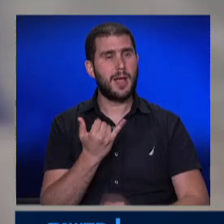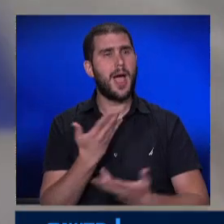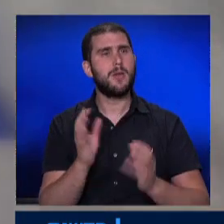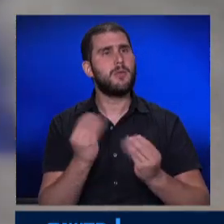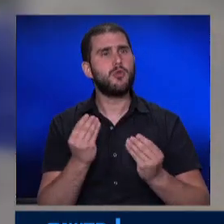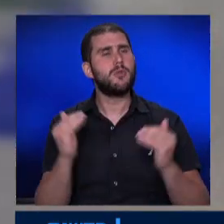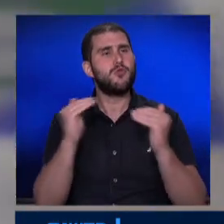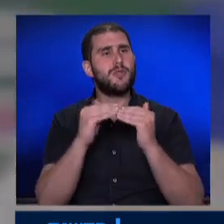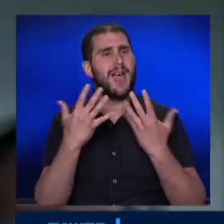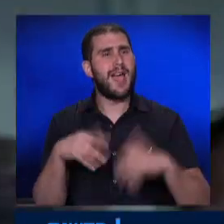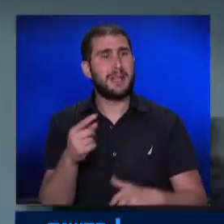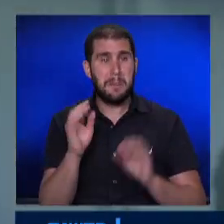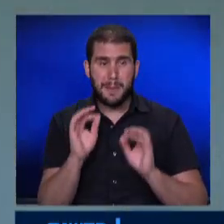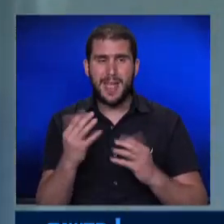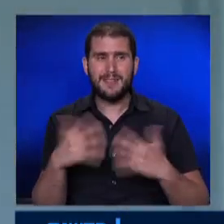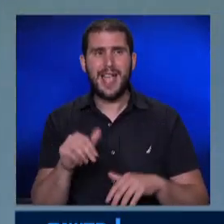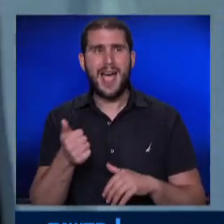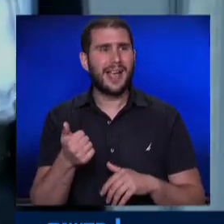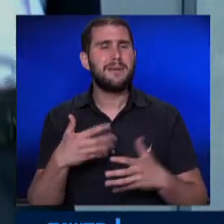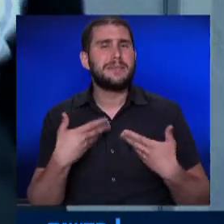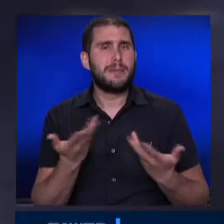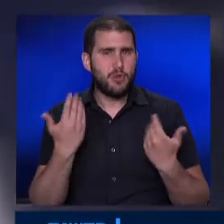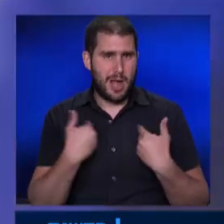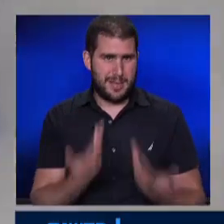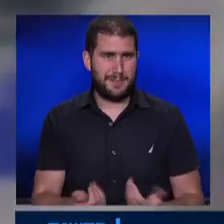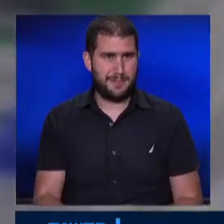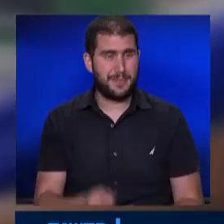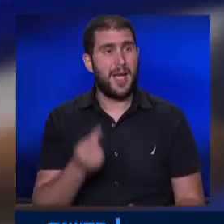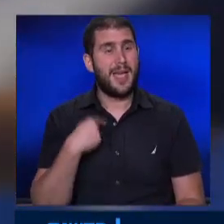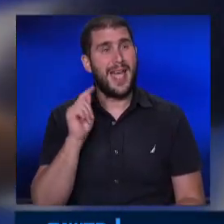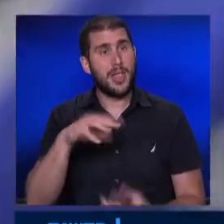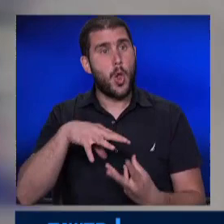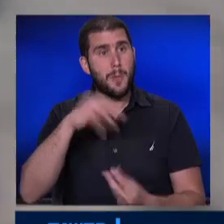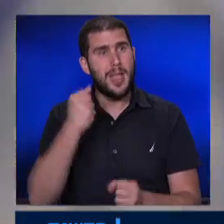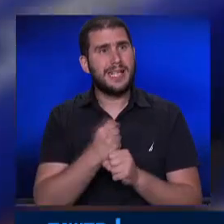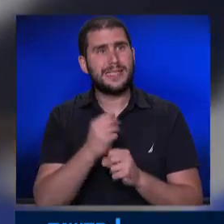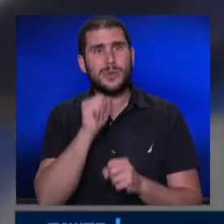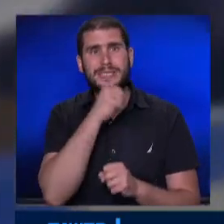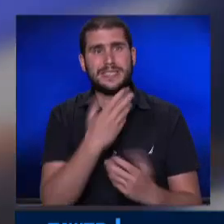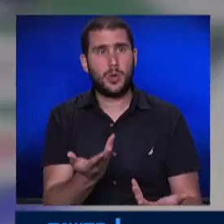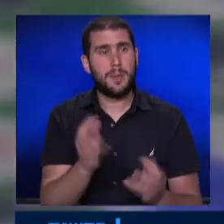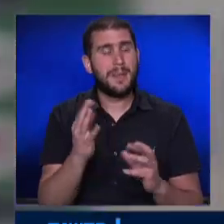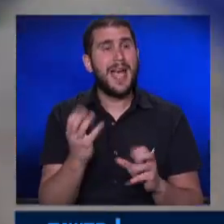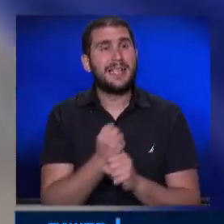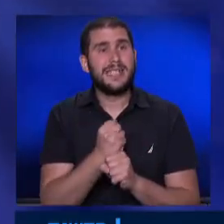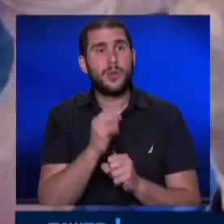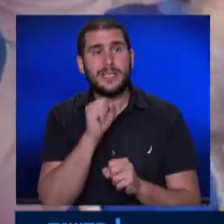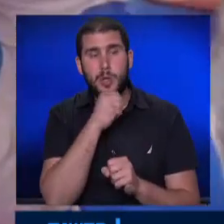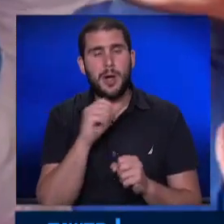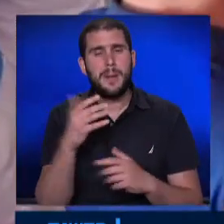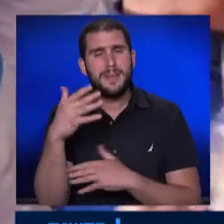שמשתווה להפסד הזה, באמת זה הפסד הכי משמח שהיה לי. אנחנו הגענו למונדיאל, עשינו היסטוריה. עשינו היסטוריה, מדינת ישראל